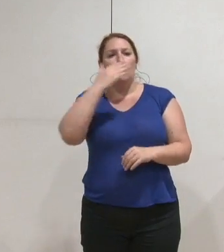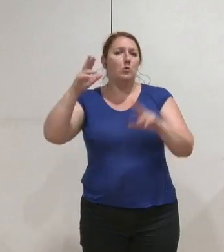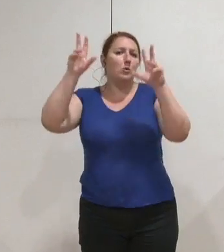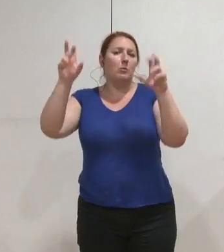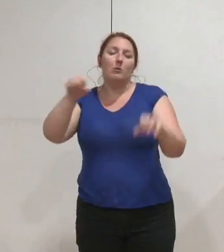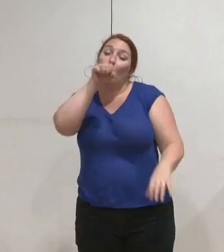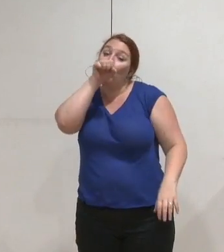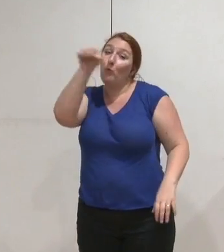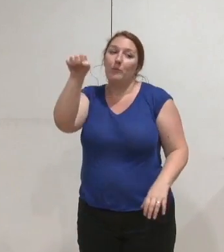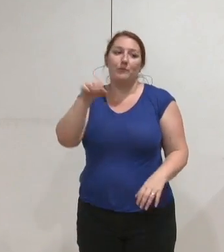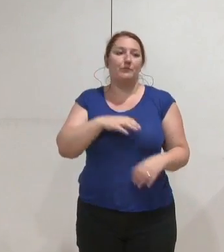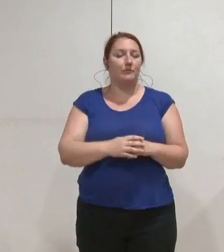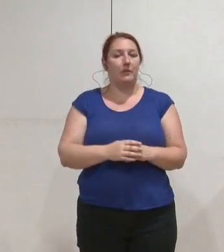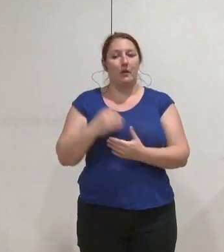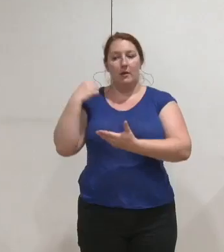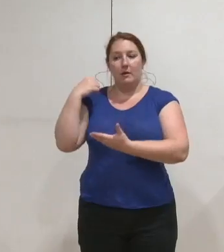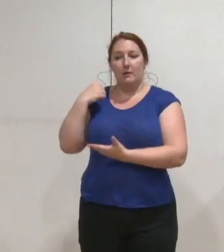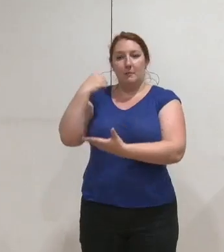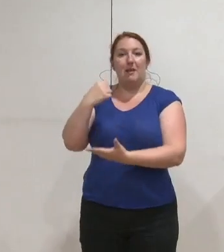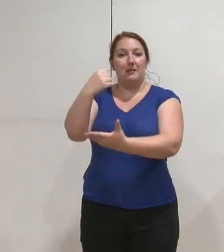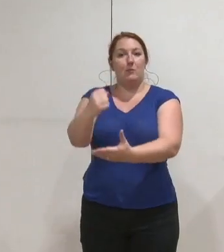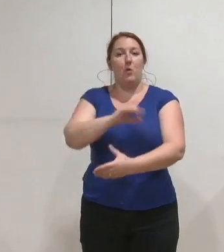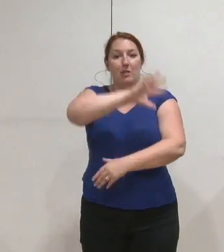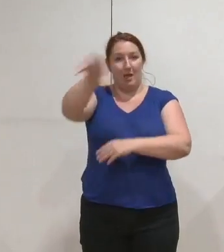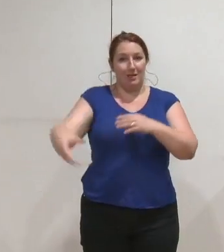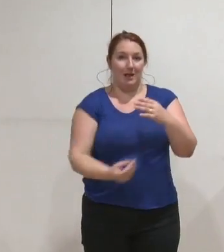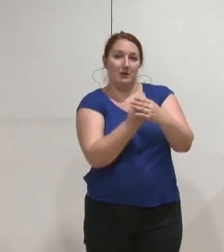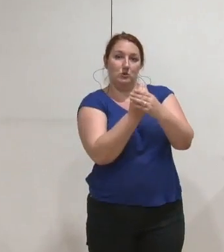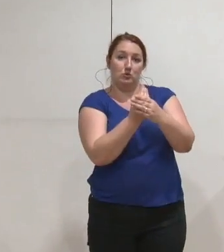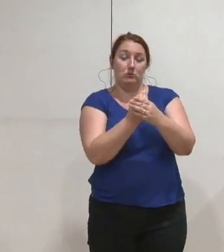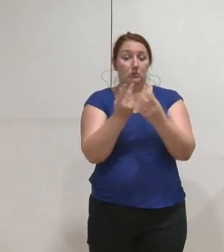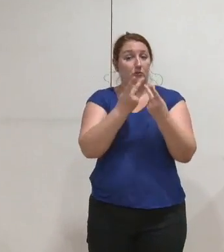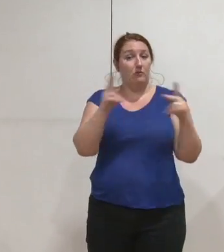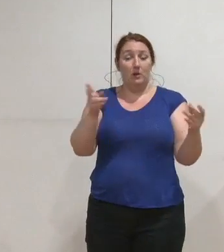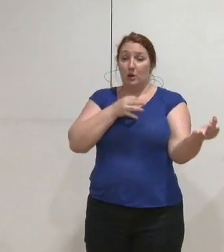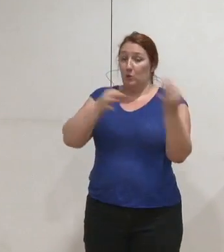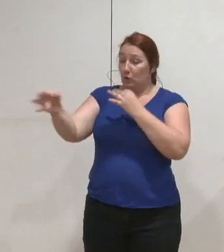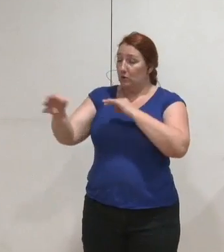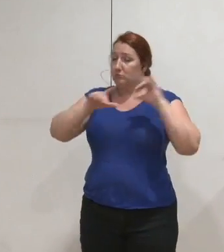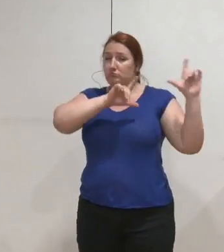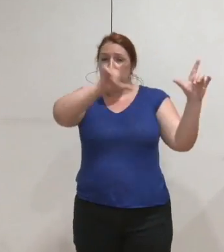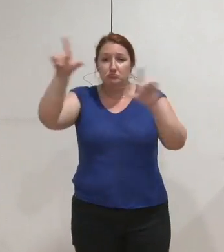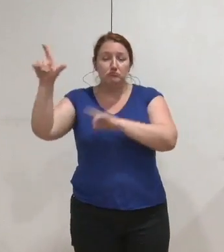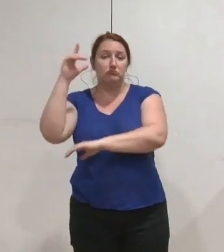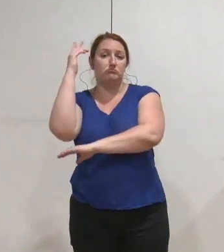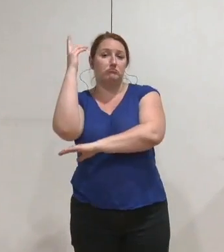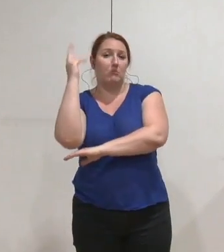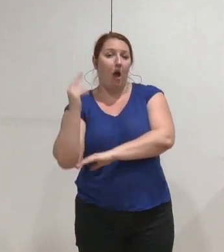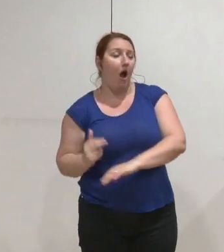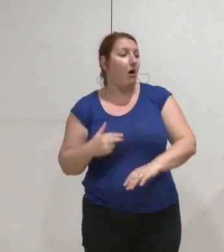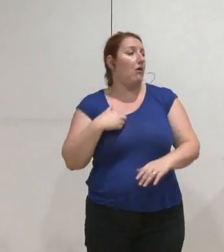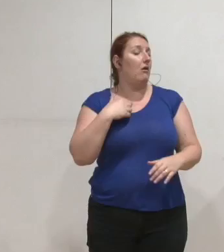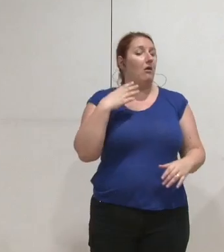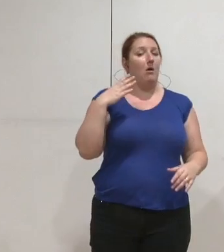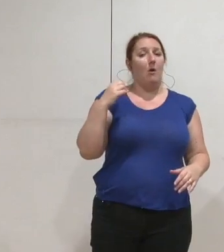c'est l'intégration du patrimoine dont la ville a bénéficié au fil du temps il y a un C nombre d'œuvres d'art je crois qu'il y a du corau il y a un nombre de